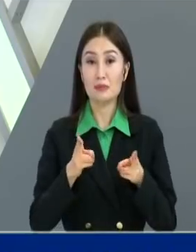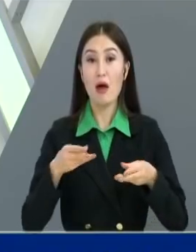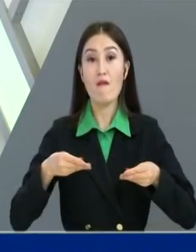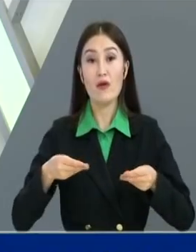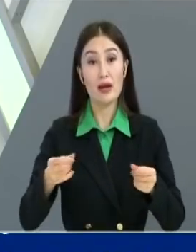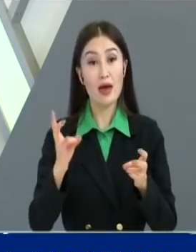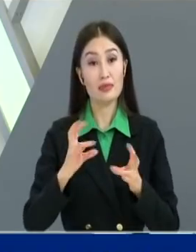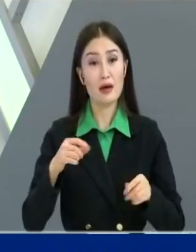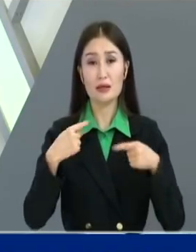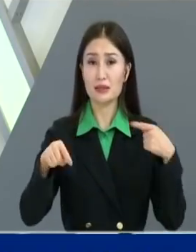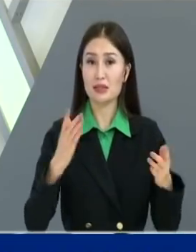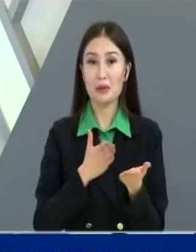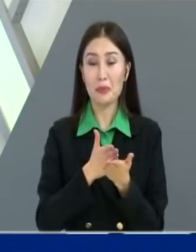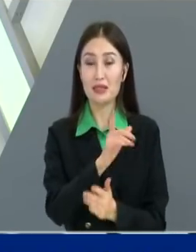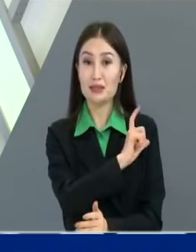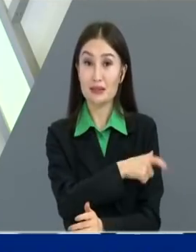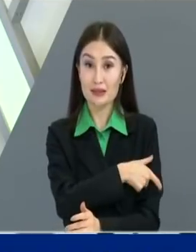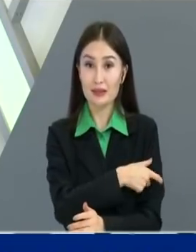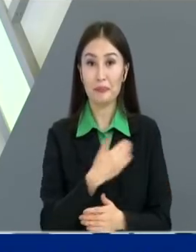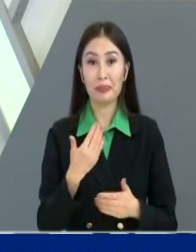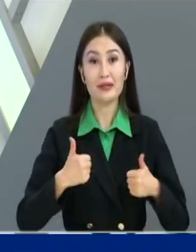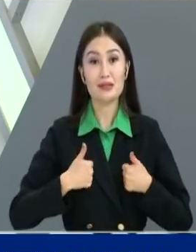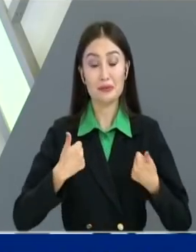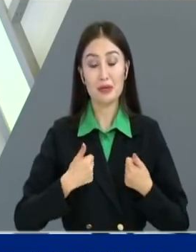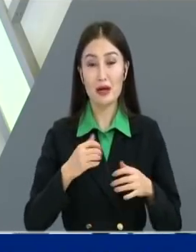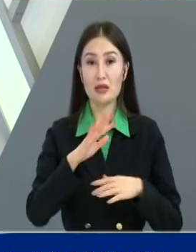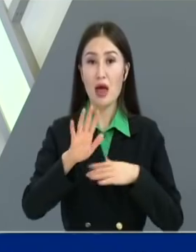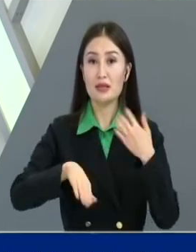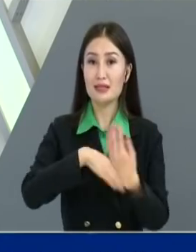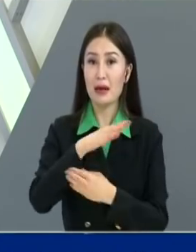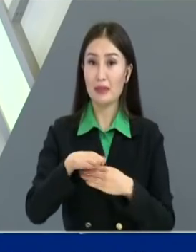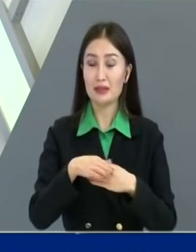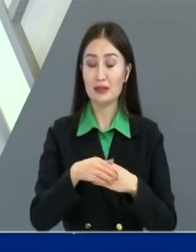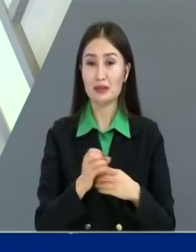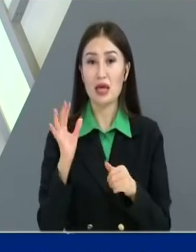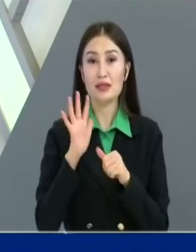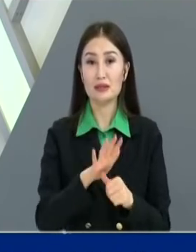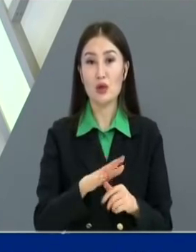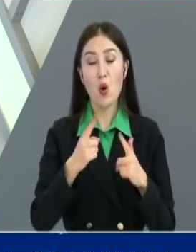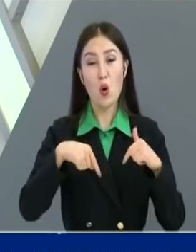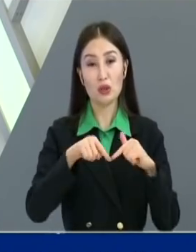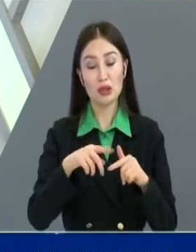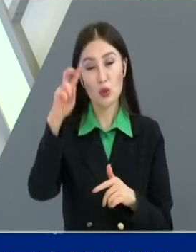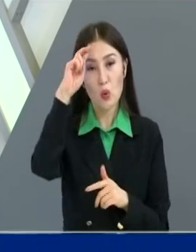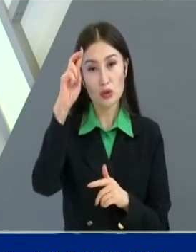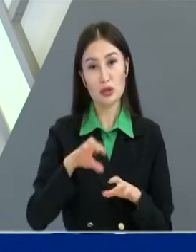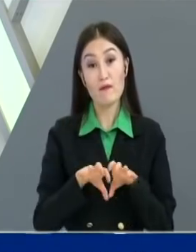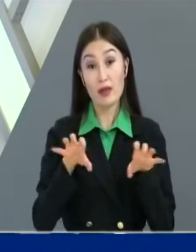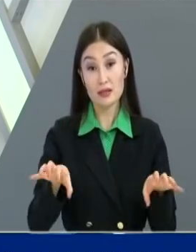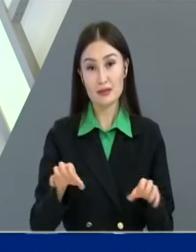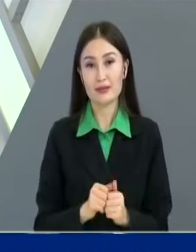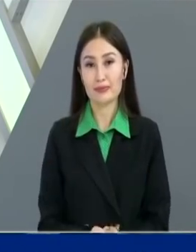влиять на различные политические силы, их стремление дестабилизировать и деморализовать органы